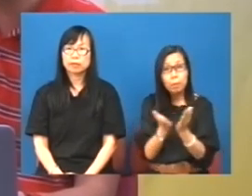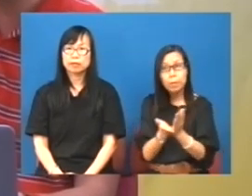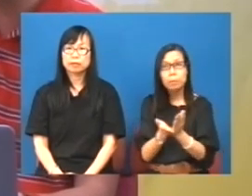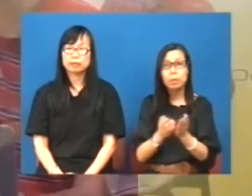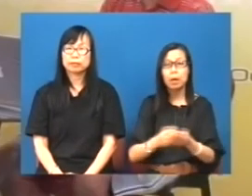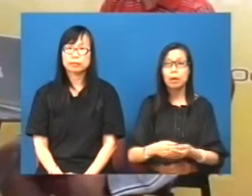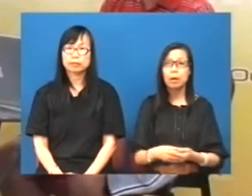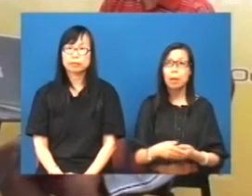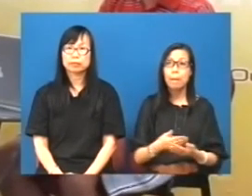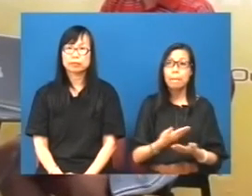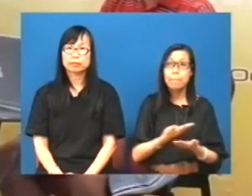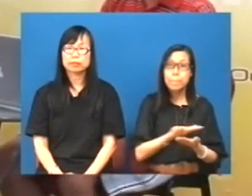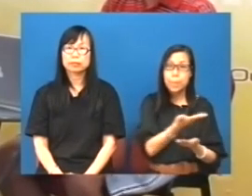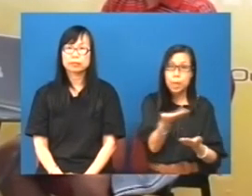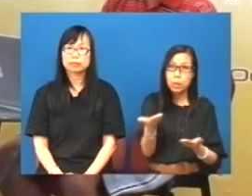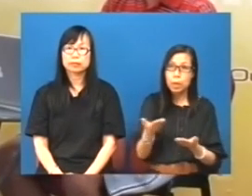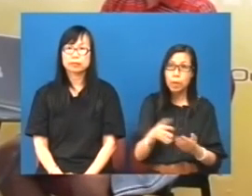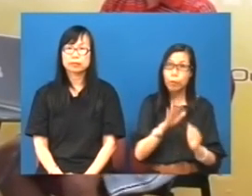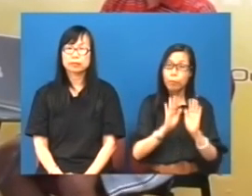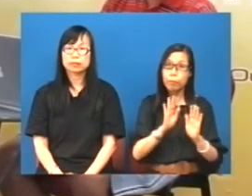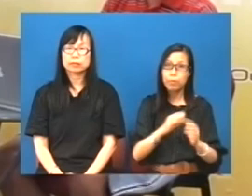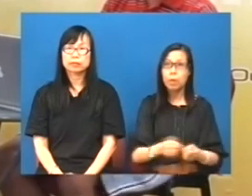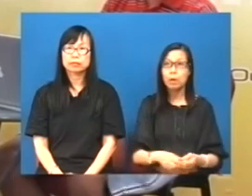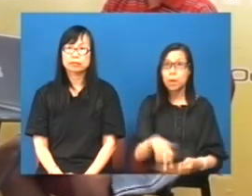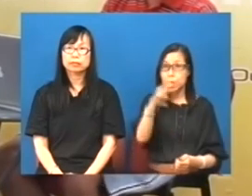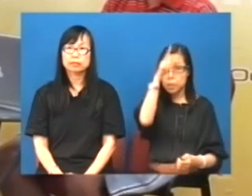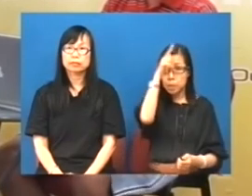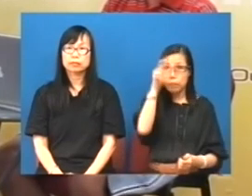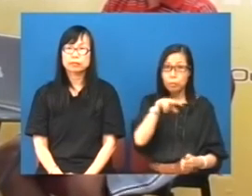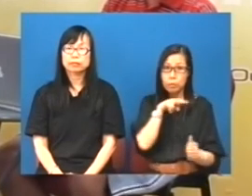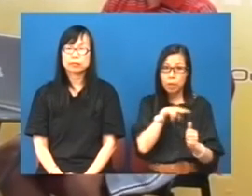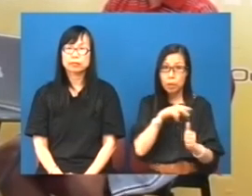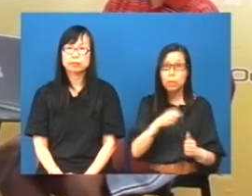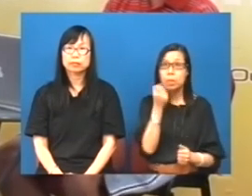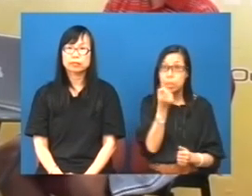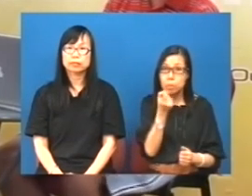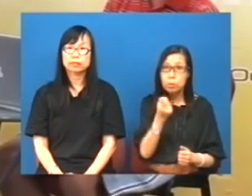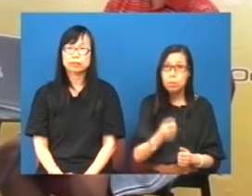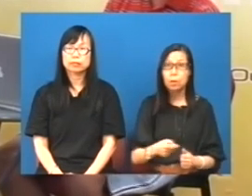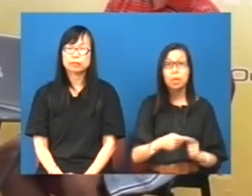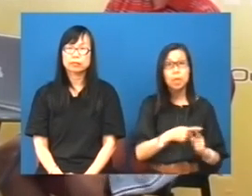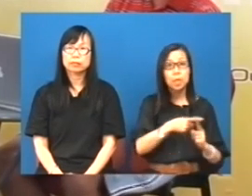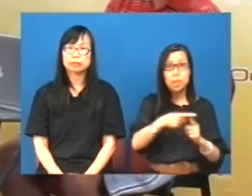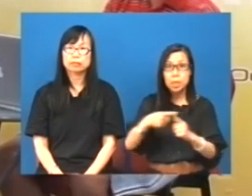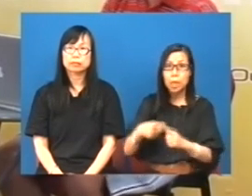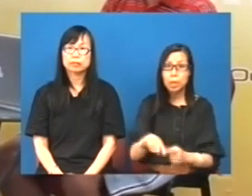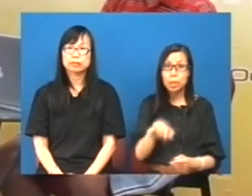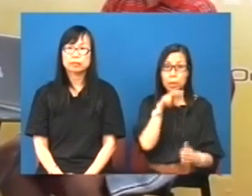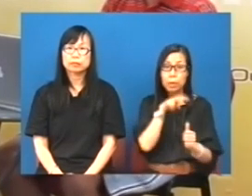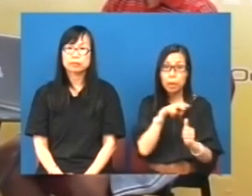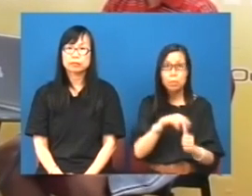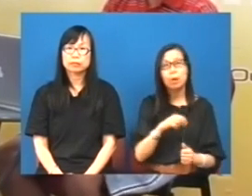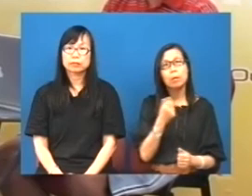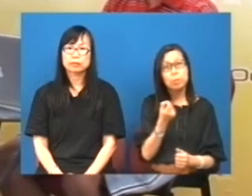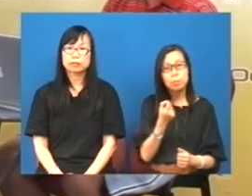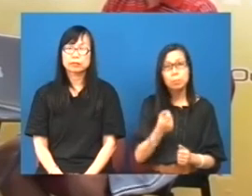實際上市民的監察少了政府也都因為這個我判了出去我當見不到的話你都會